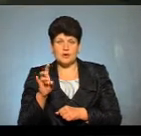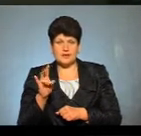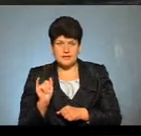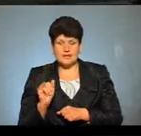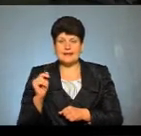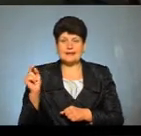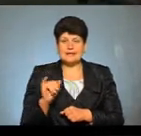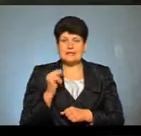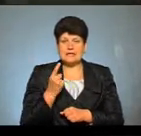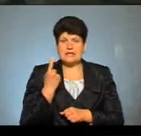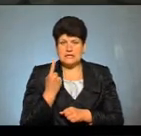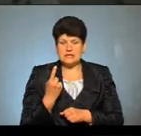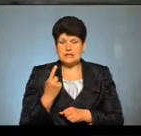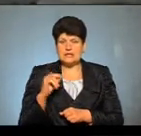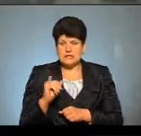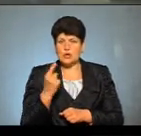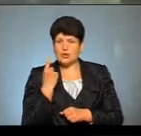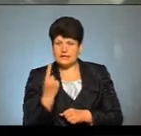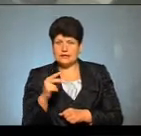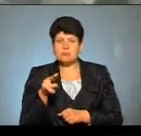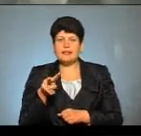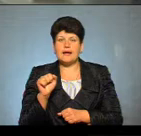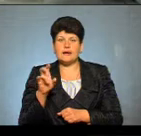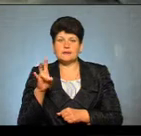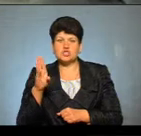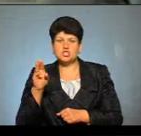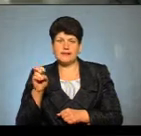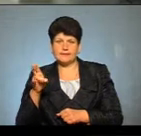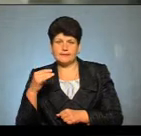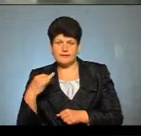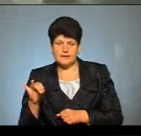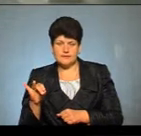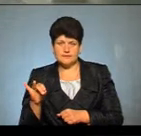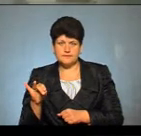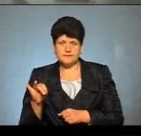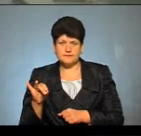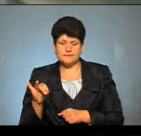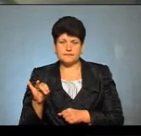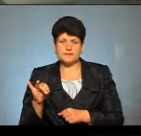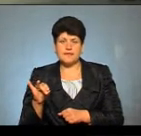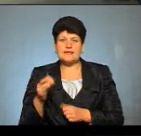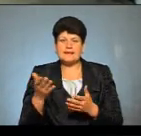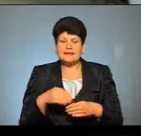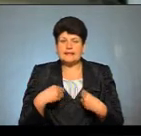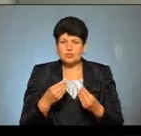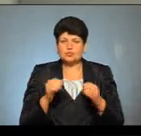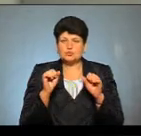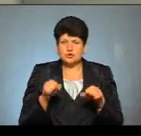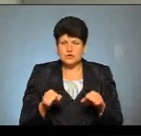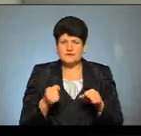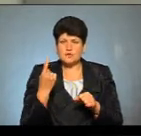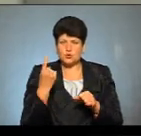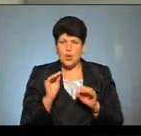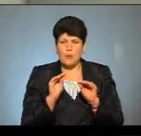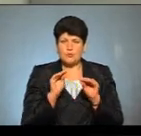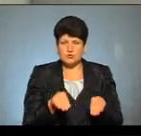один планшетний. Два роторджина працює і один планшетний амплифікатор, який дає нам змогу за одну